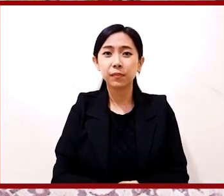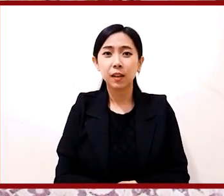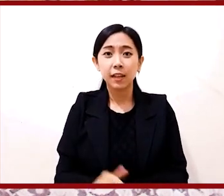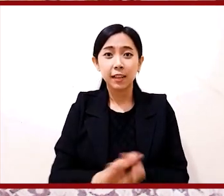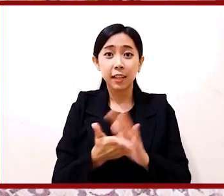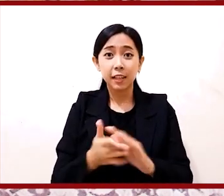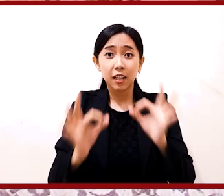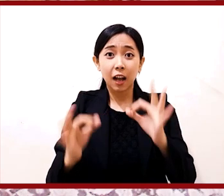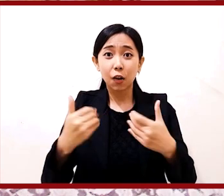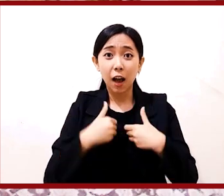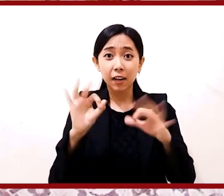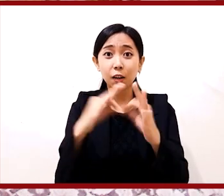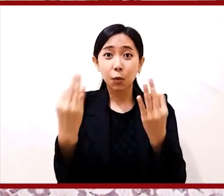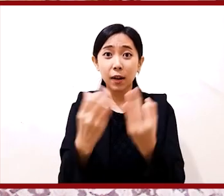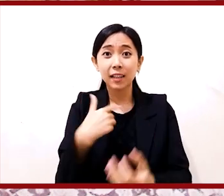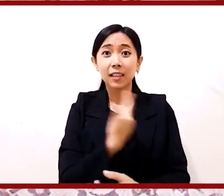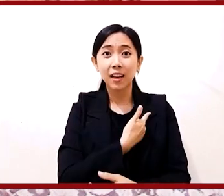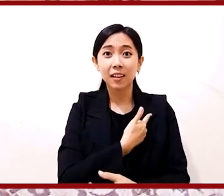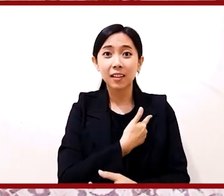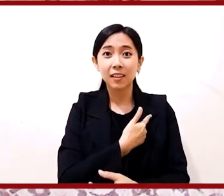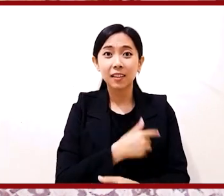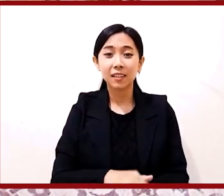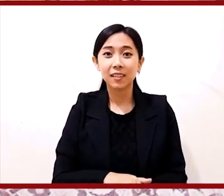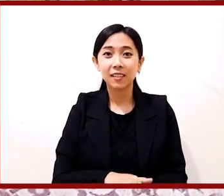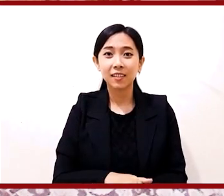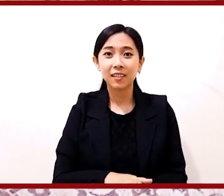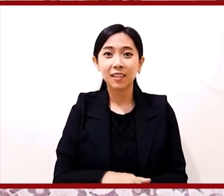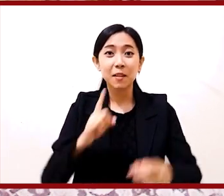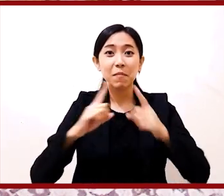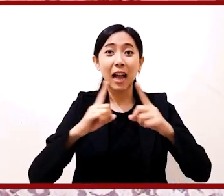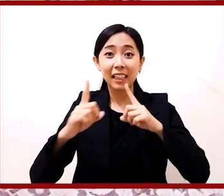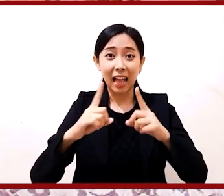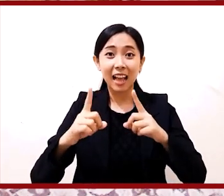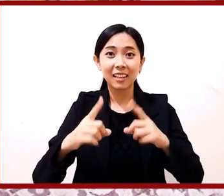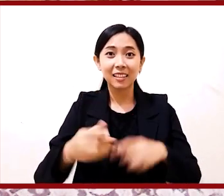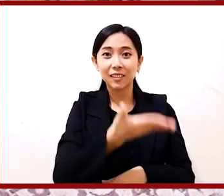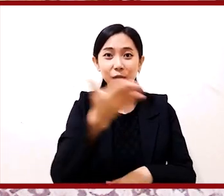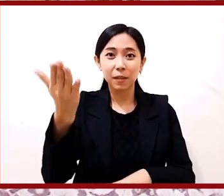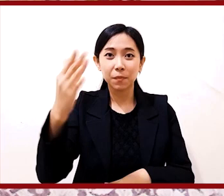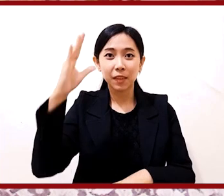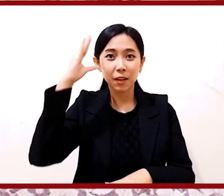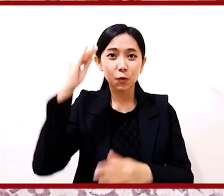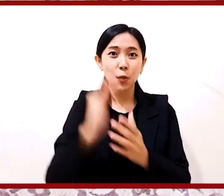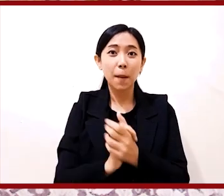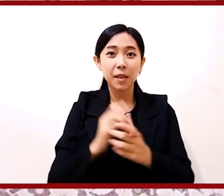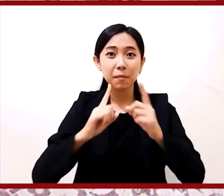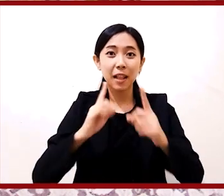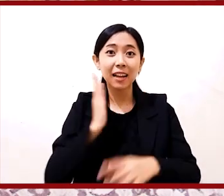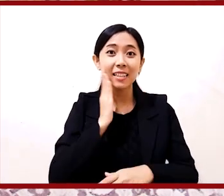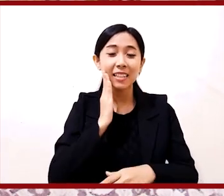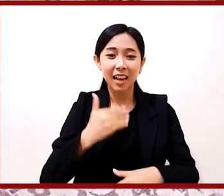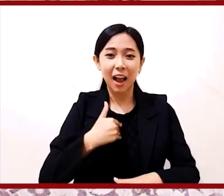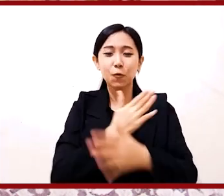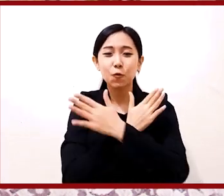begitu, kalau ada anggota keluarga kita sekarang, boleh dong kita ngomong, aku mengasihimu. Suami-suami katakan